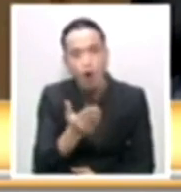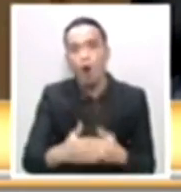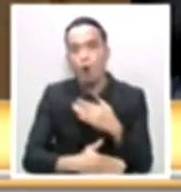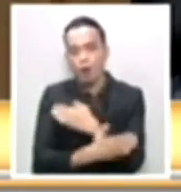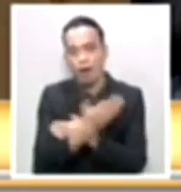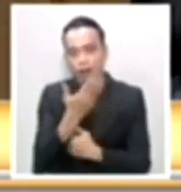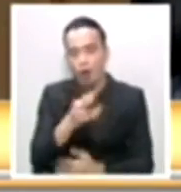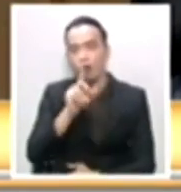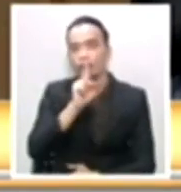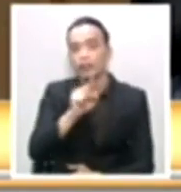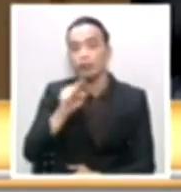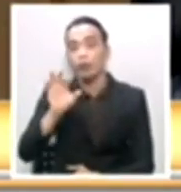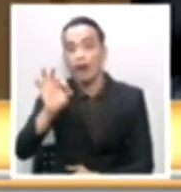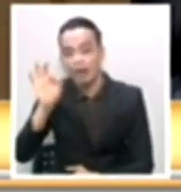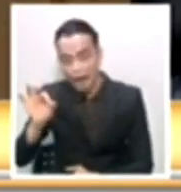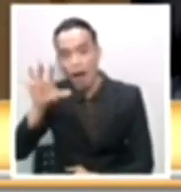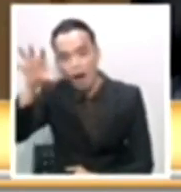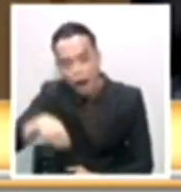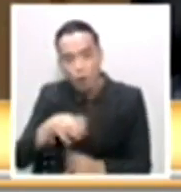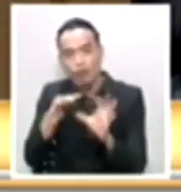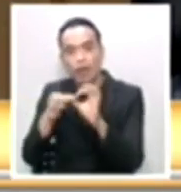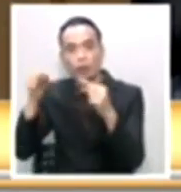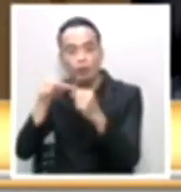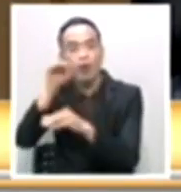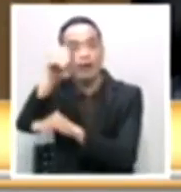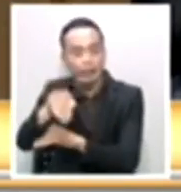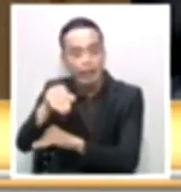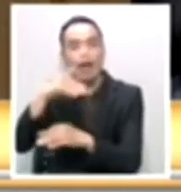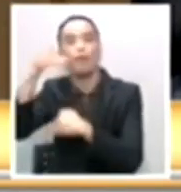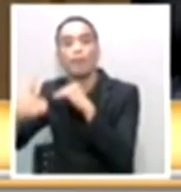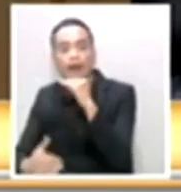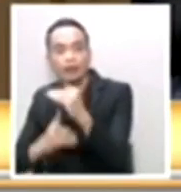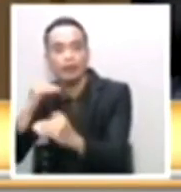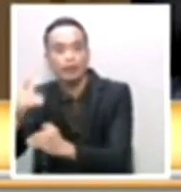าณ 1.99% นั้นเอาไปพัฒนาในเรื่องของ